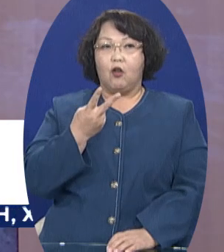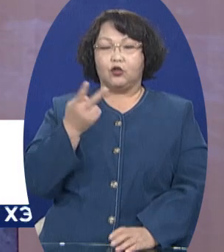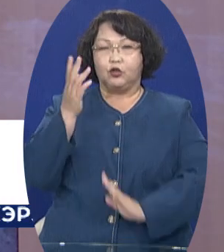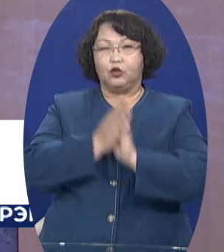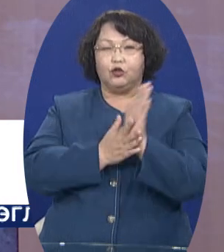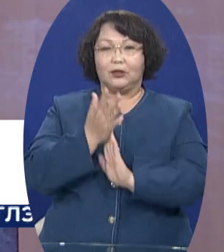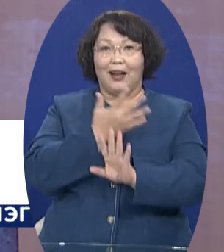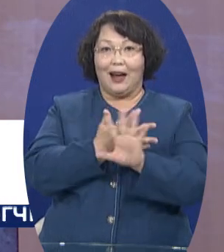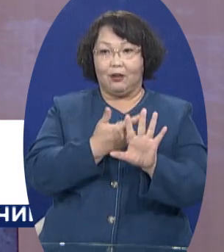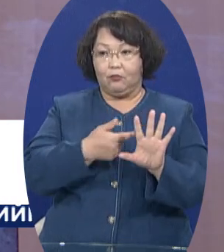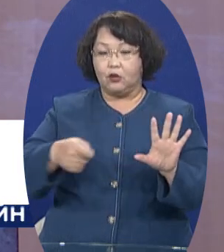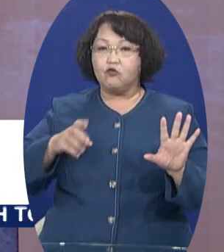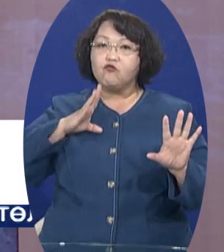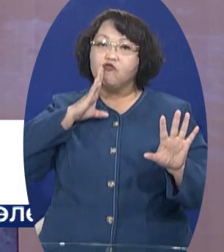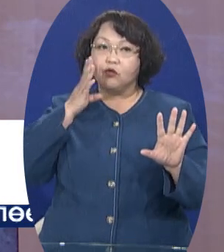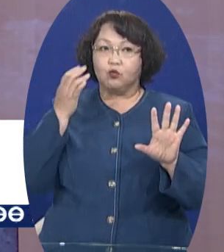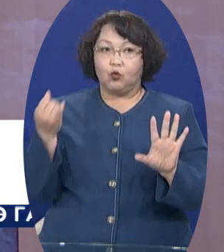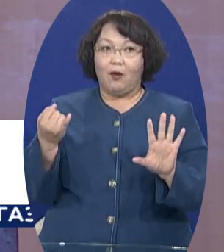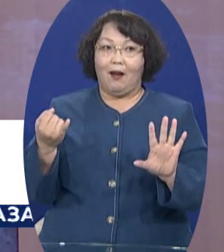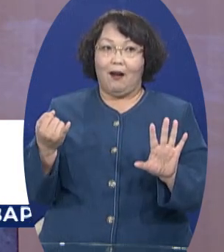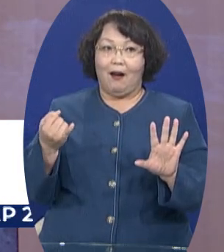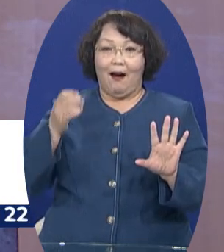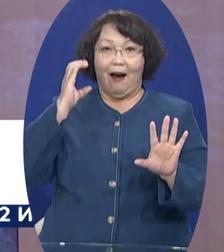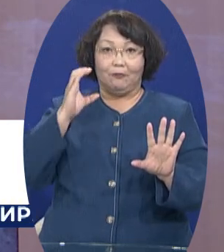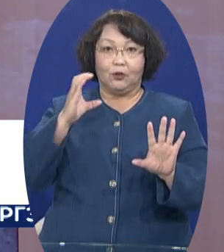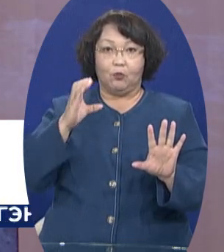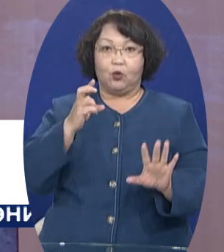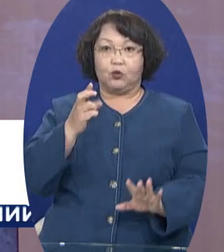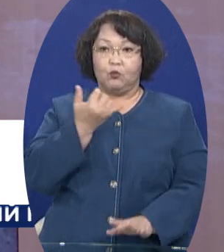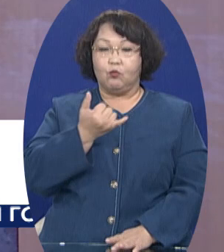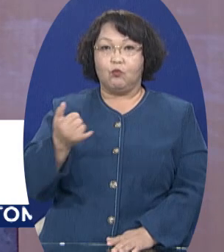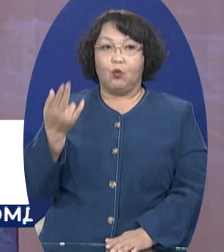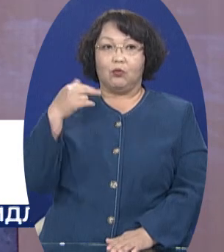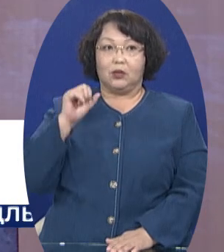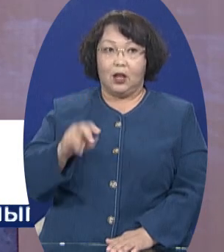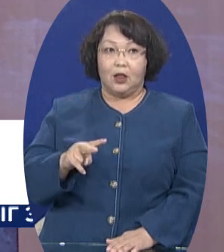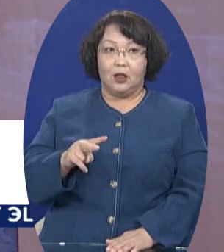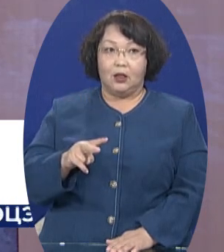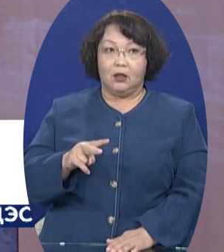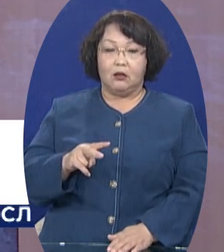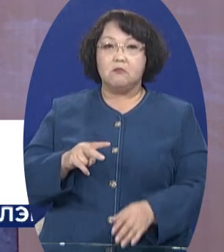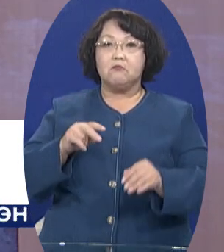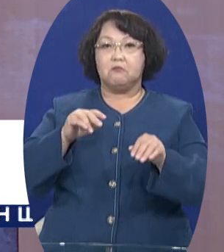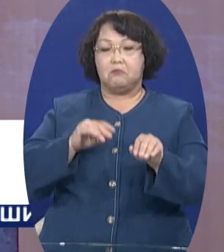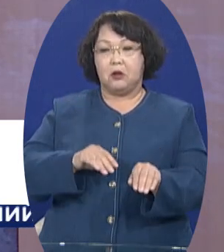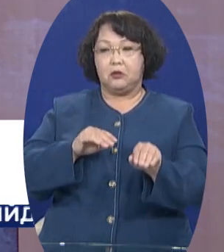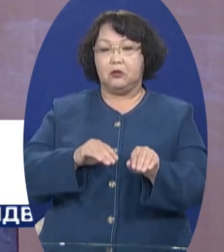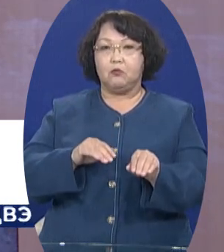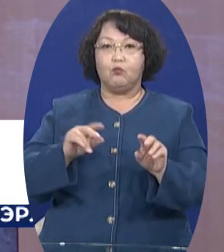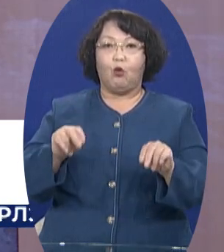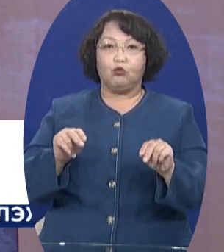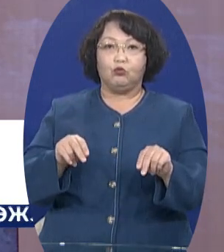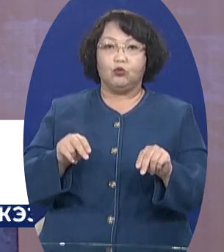өглөөний 6 цагийн хооронд чиглийн тээврийн хэрэгслийн автобусны буудлууд төр тээврийн хэрэгслүүдийг зохицуулж зөвшөөрдөг. Өмнөөс бусад цагт